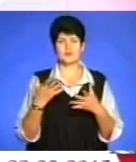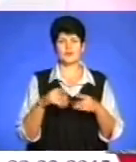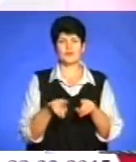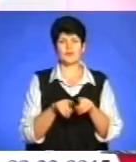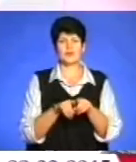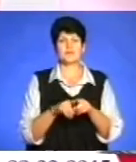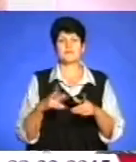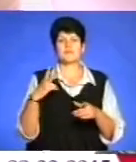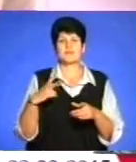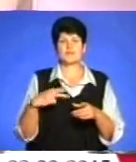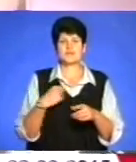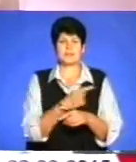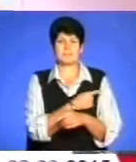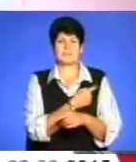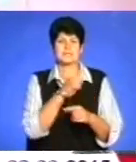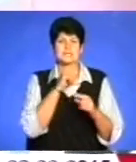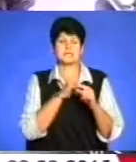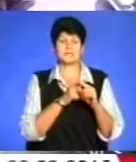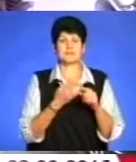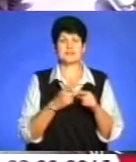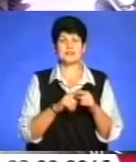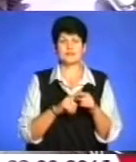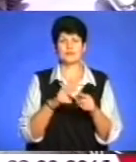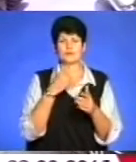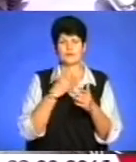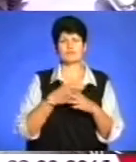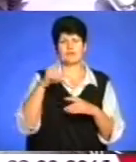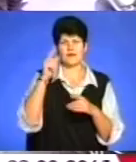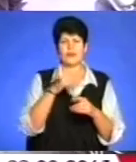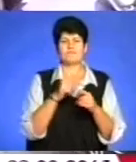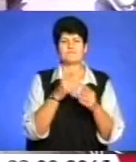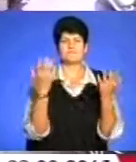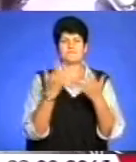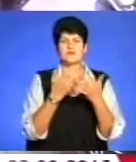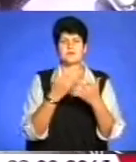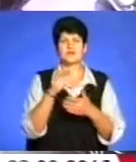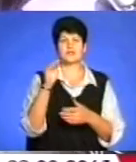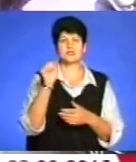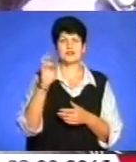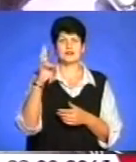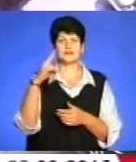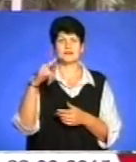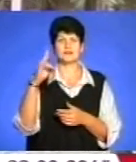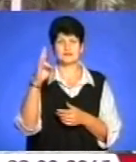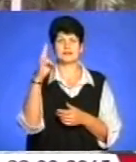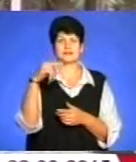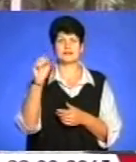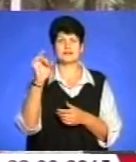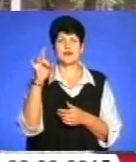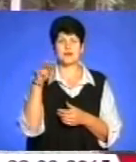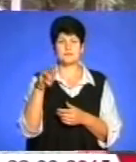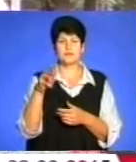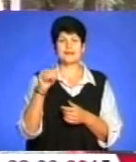медичної сестри, адже «Сітроен» переважно асоціюють із відомим фільмом «Жандарм із Сан-Тропе» за участю Луї де